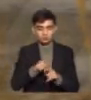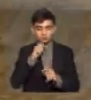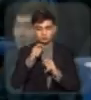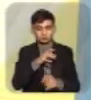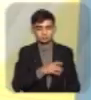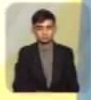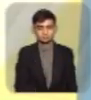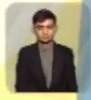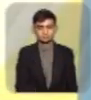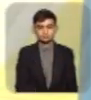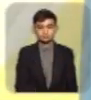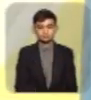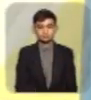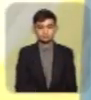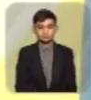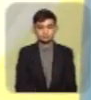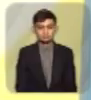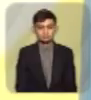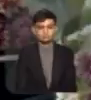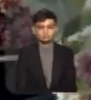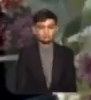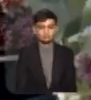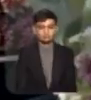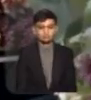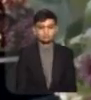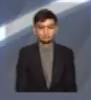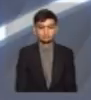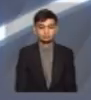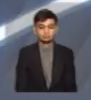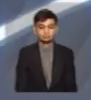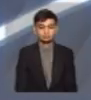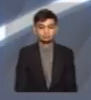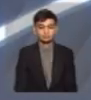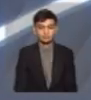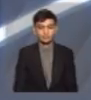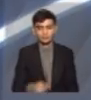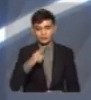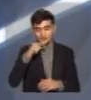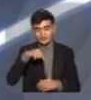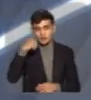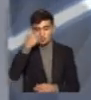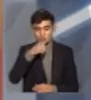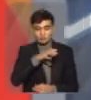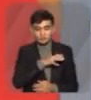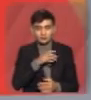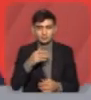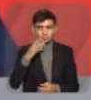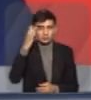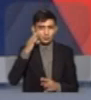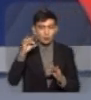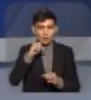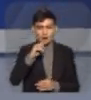Асем Караулова, Информбюро, Шымкент. В этом году исполнилась заветная мечта у